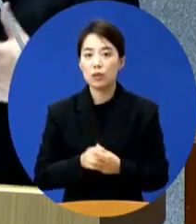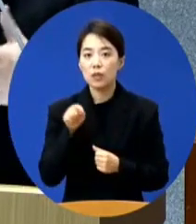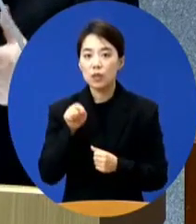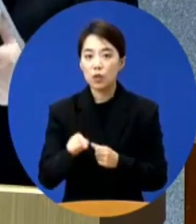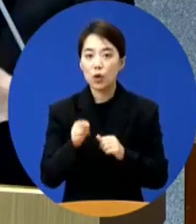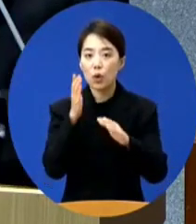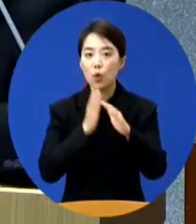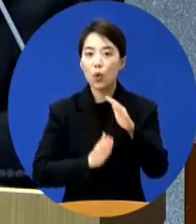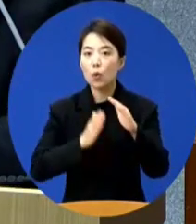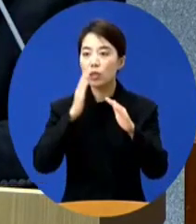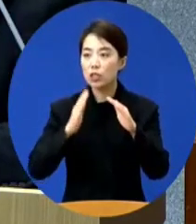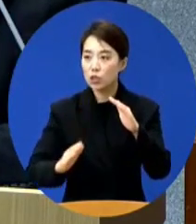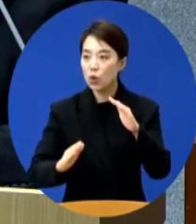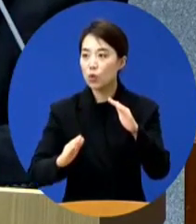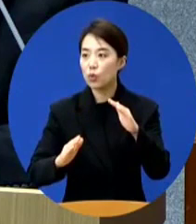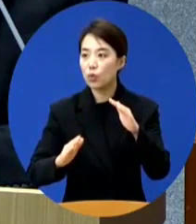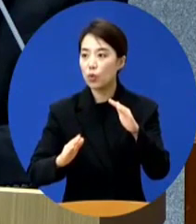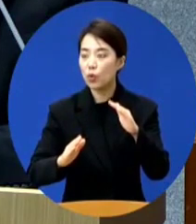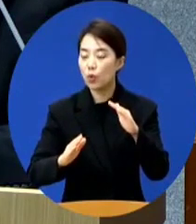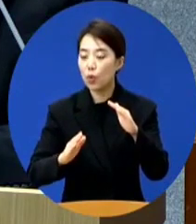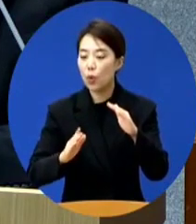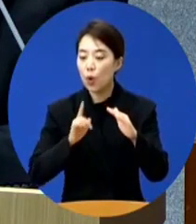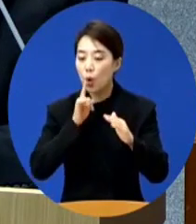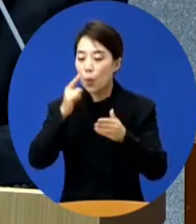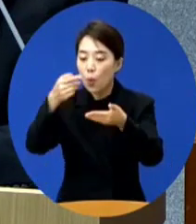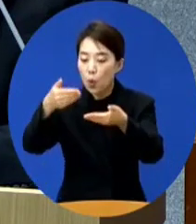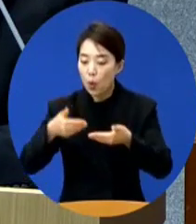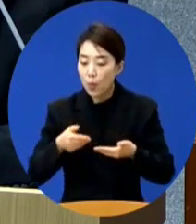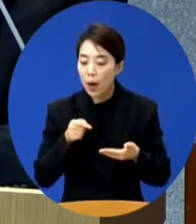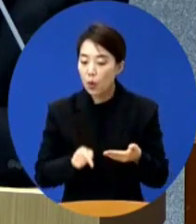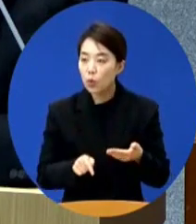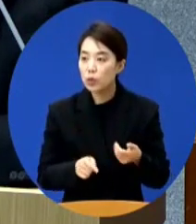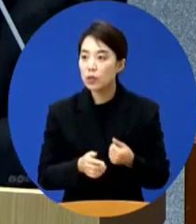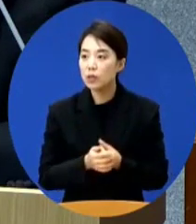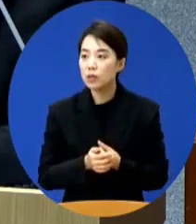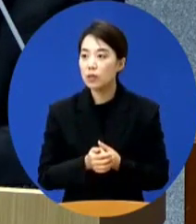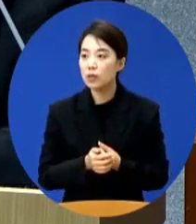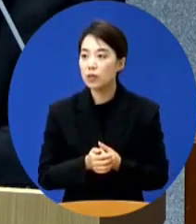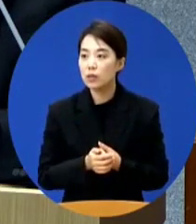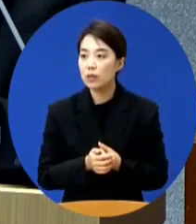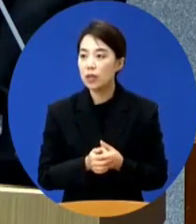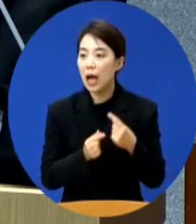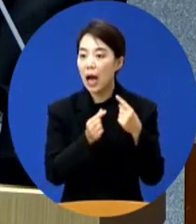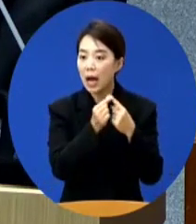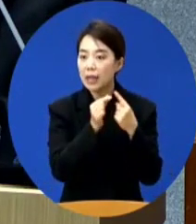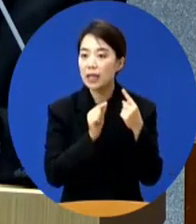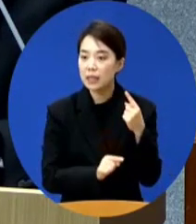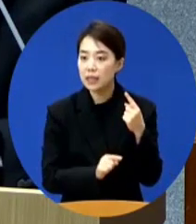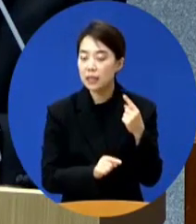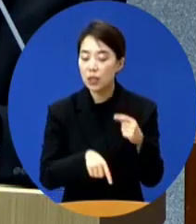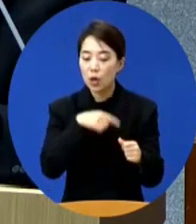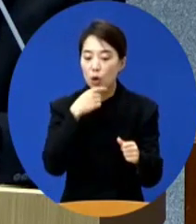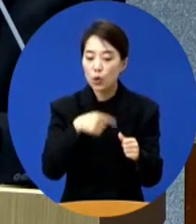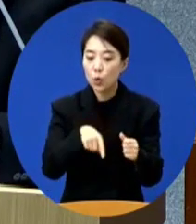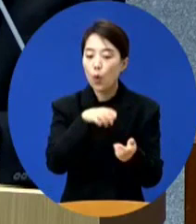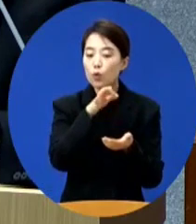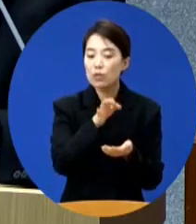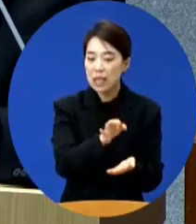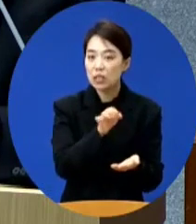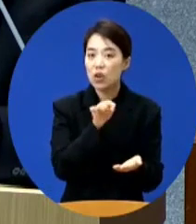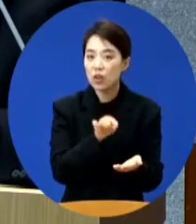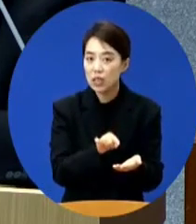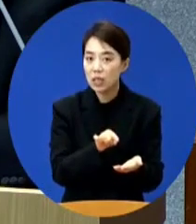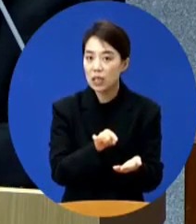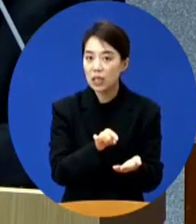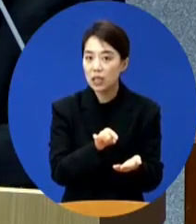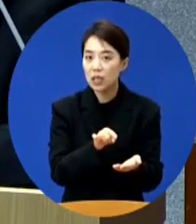공적으로 이제 공식적으로 보고를 받고는 대원칙을 이렇게 되겠습니다. 하나는 이 교육재정이 이것 때문에